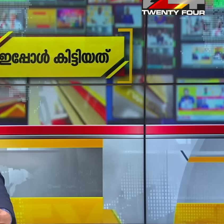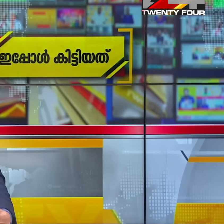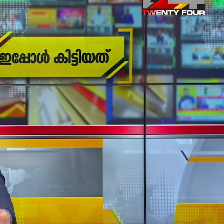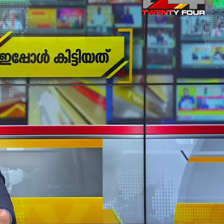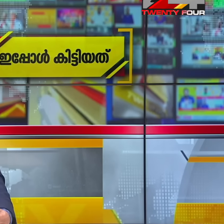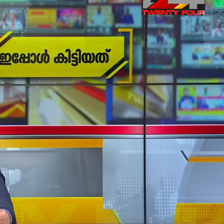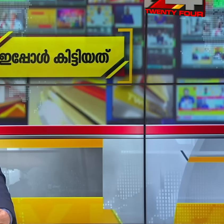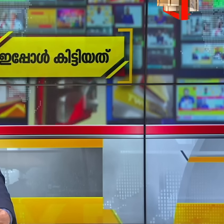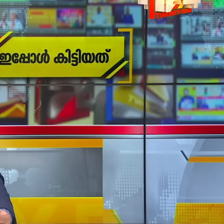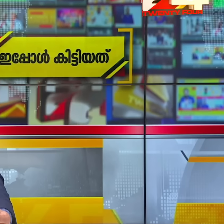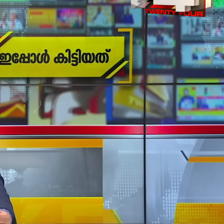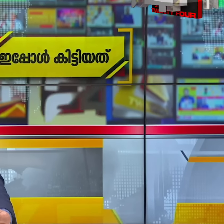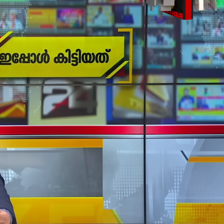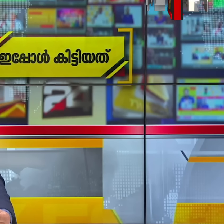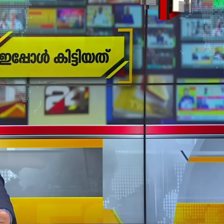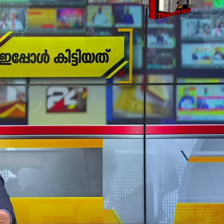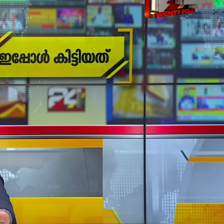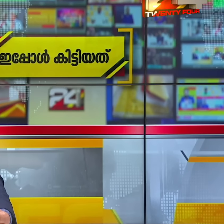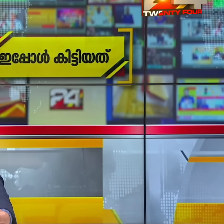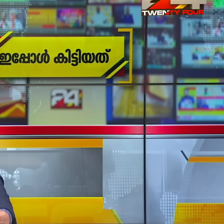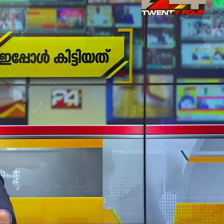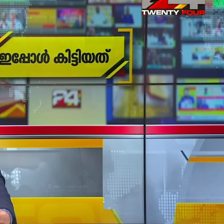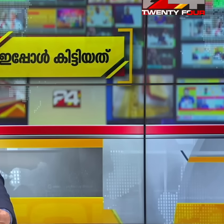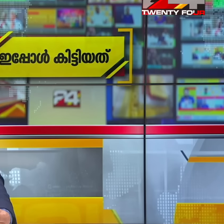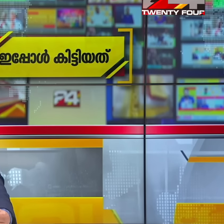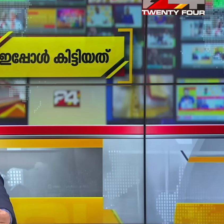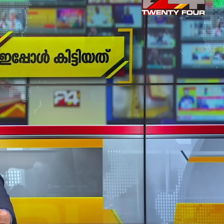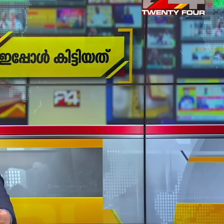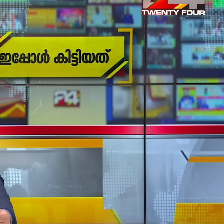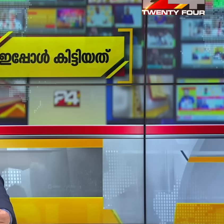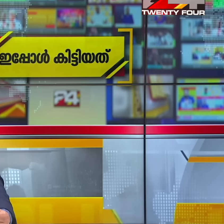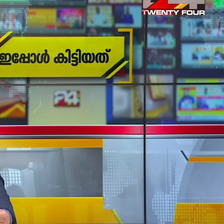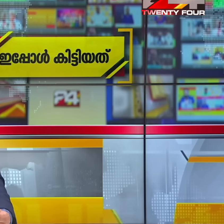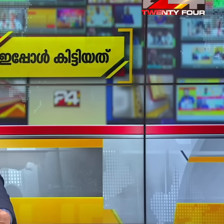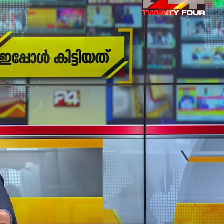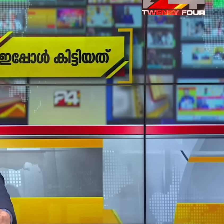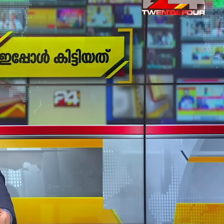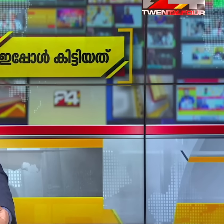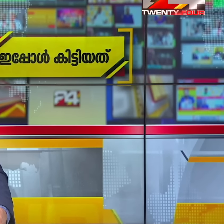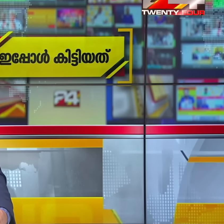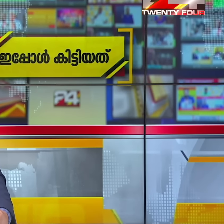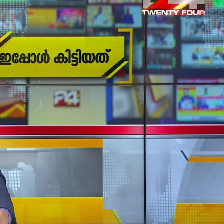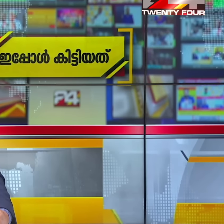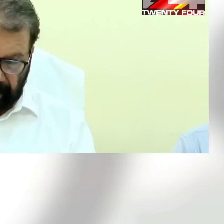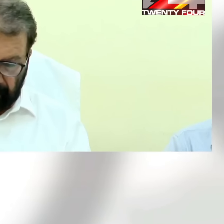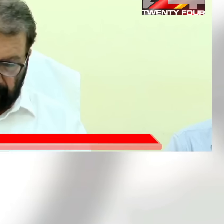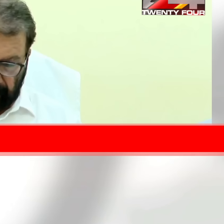റിപ്പോർട്ട് തയ്യാറാക്കി. വിദ്യാഭ്യാസ വകുപ്പിലെ ഉന്നത ഉദ്യോഗസ്ഥർ അടുത്ത ആഴ്ച ദുരന്ത മേഖല സന്ദർശിക്കുമെന്നും മന്ത്രി അറിയിച്ചു.